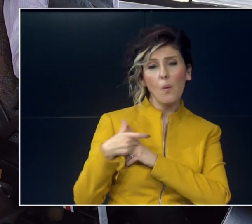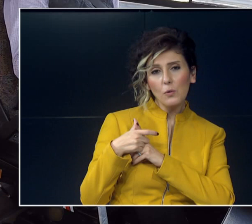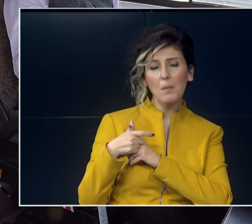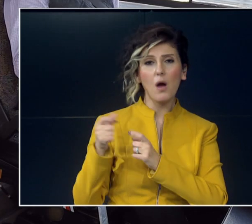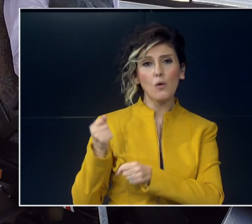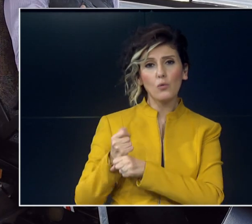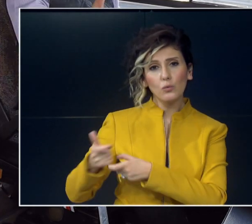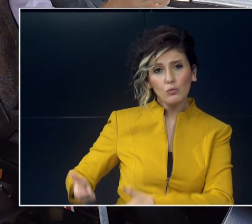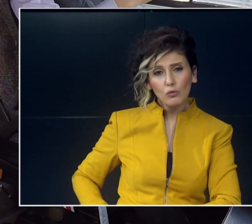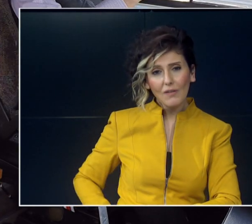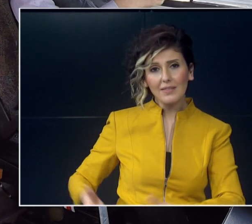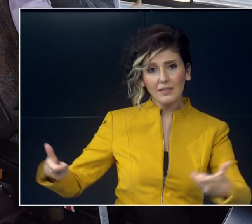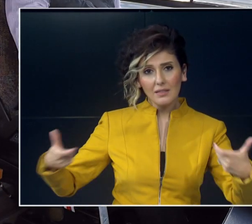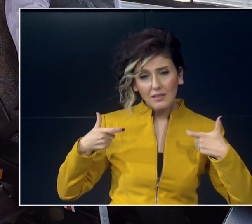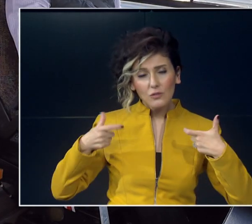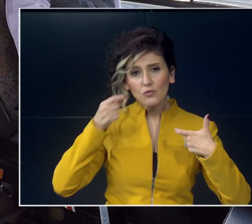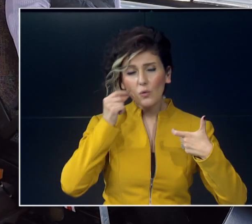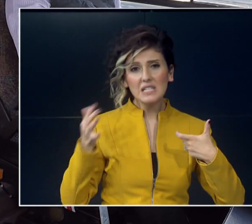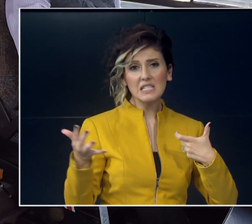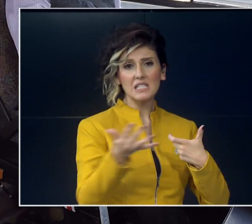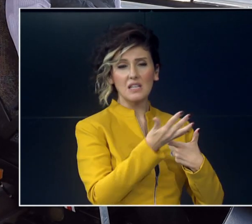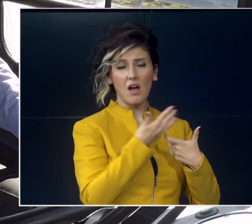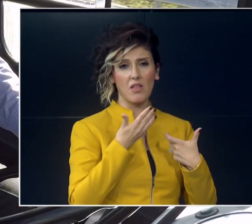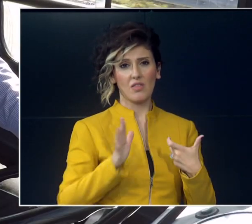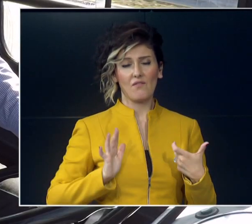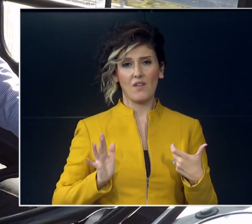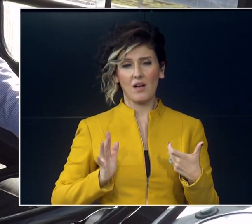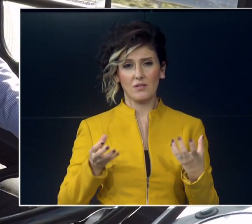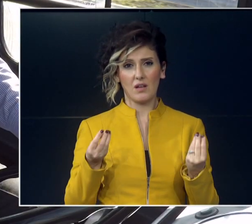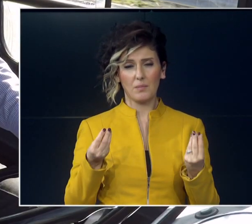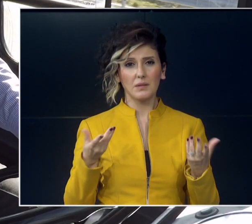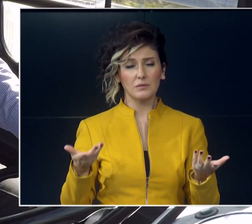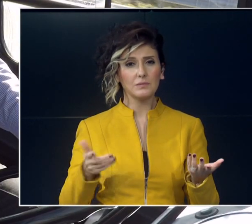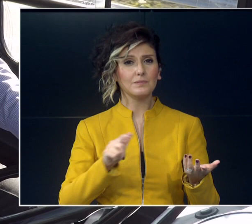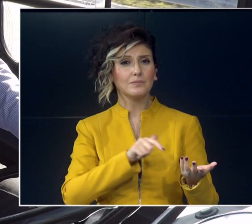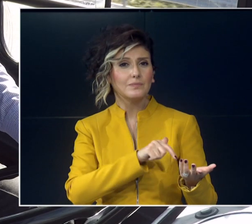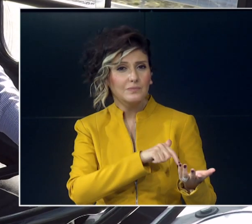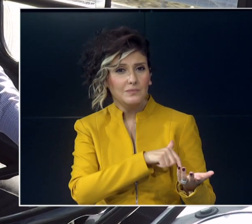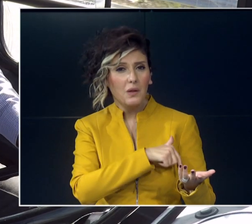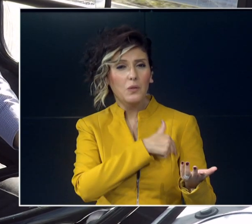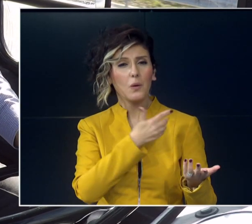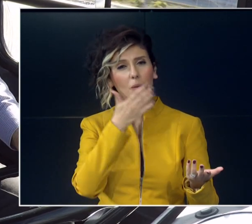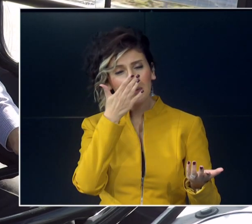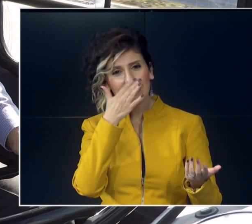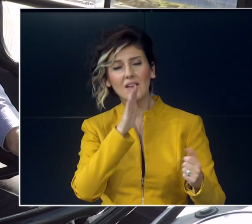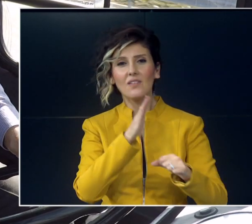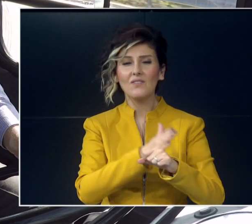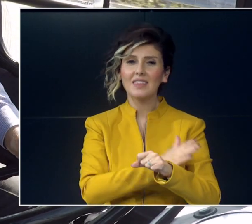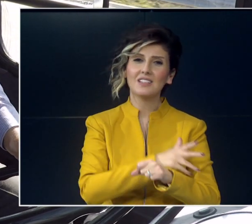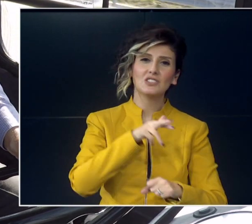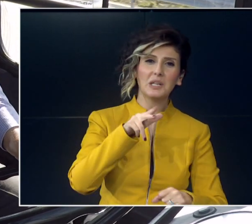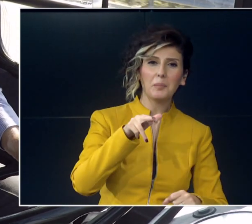güvenlik, çok insan etrafınızda oluyor. Yani normal sade vatandaş